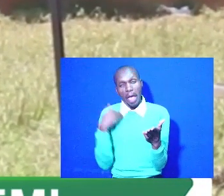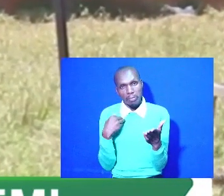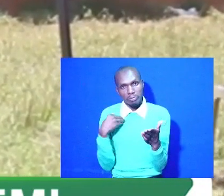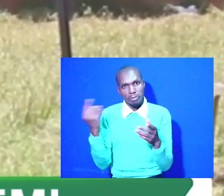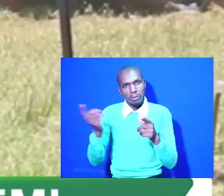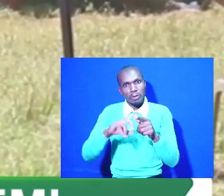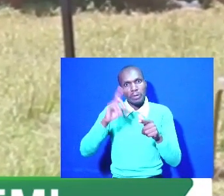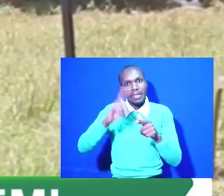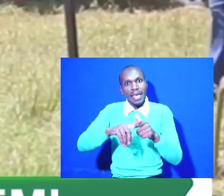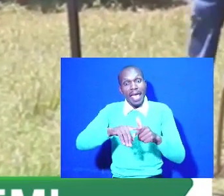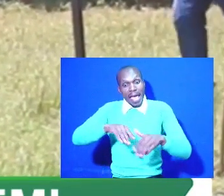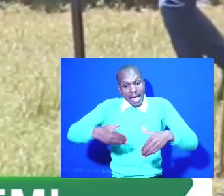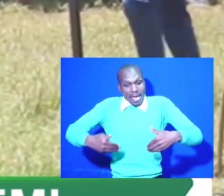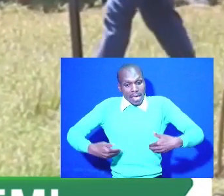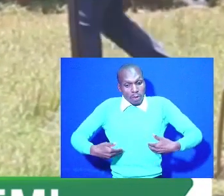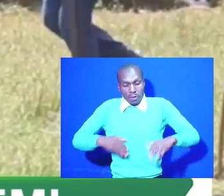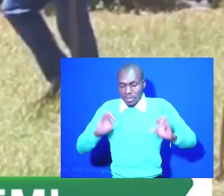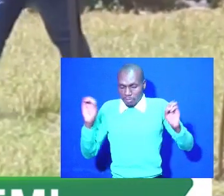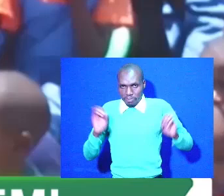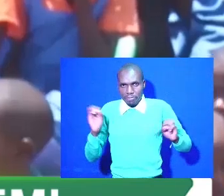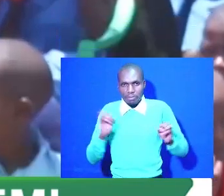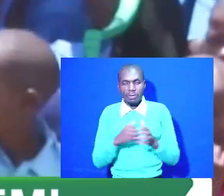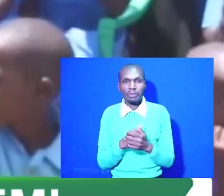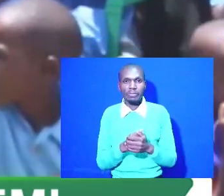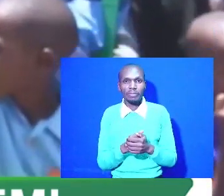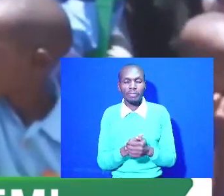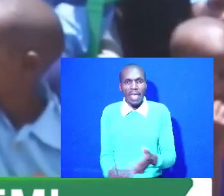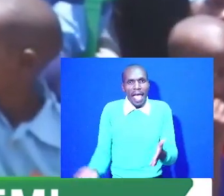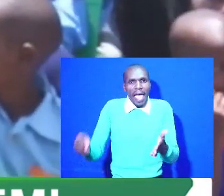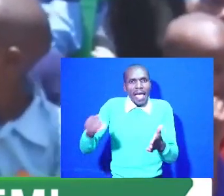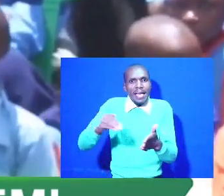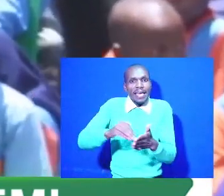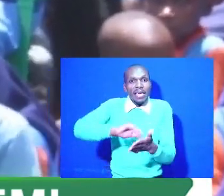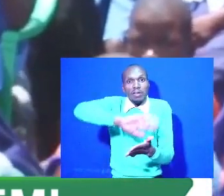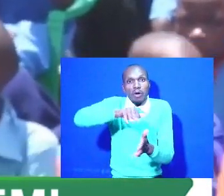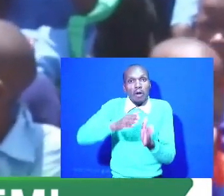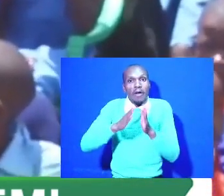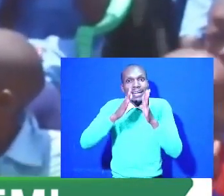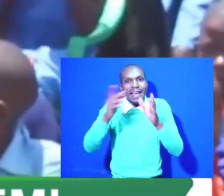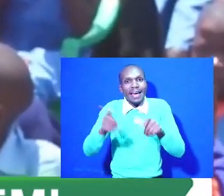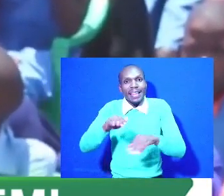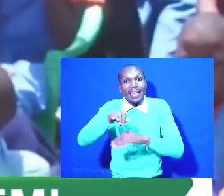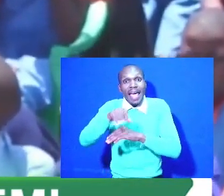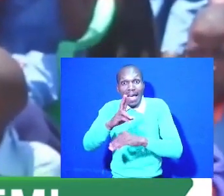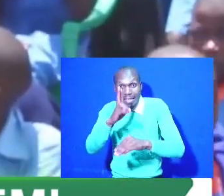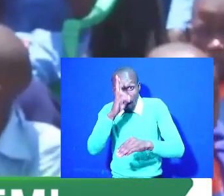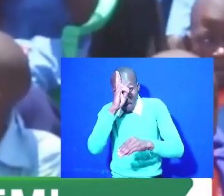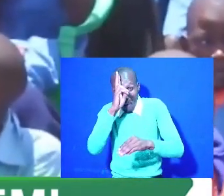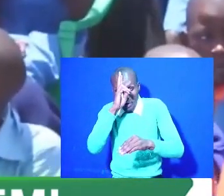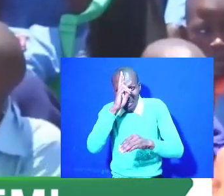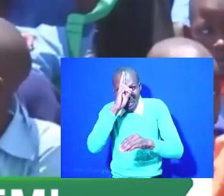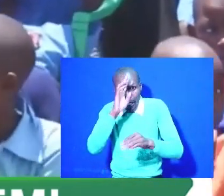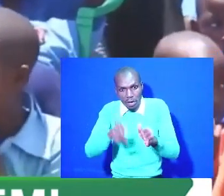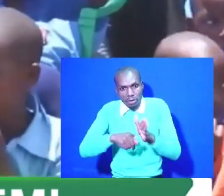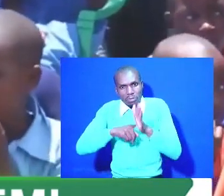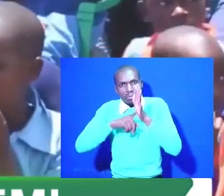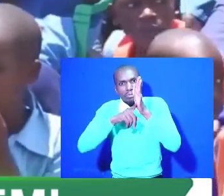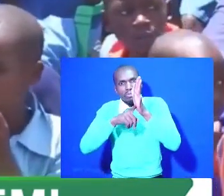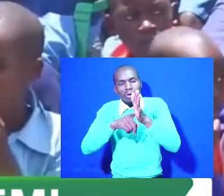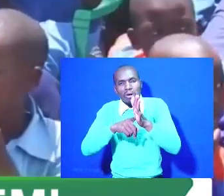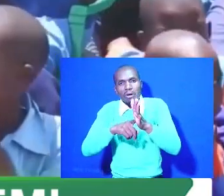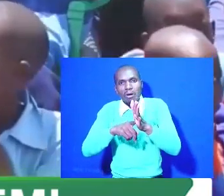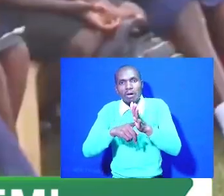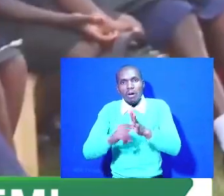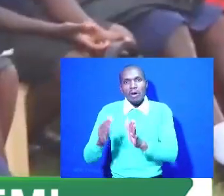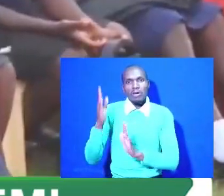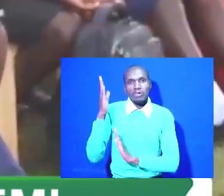are never too young to start. Nigo abarayabwo bagania abanyanyimbo kurwa oburendi tali ogoita abanto